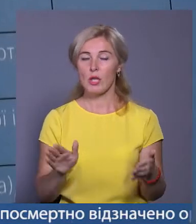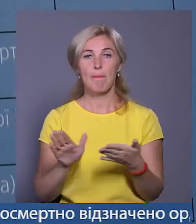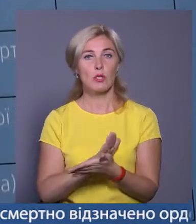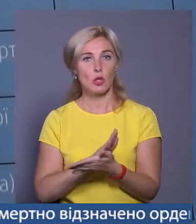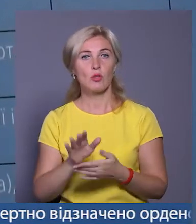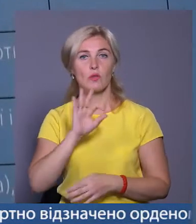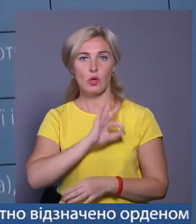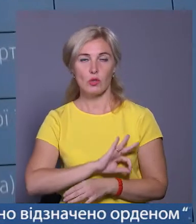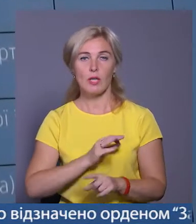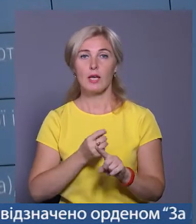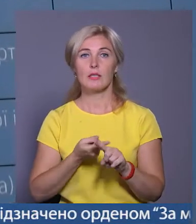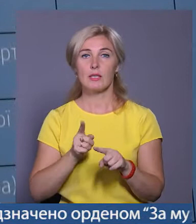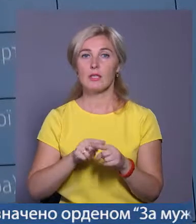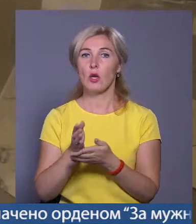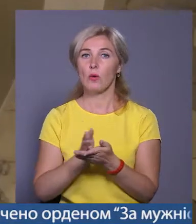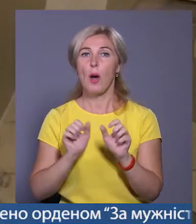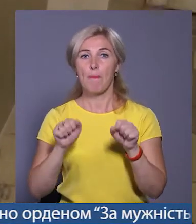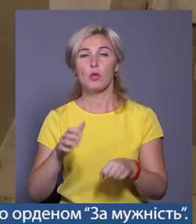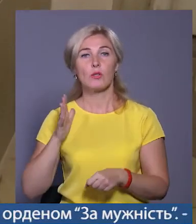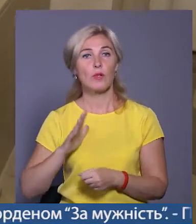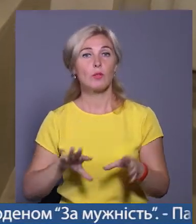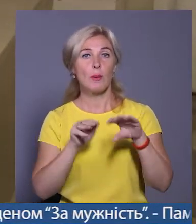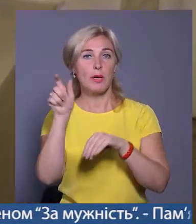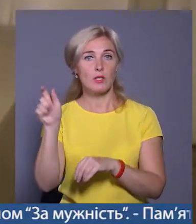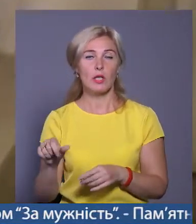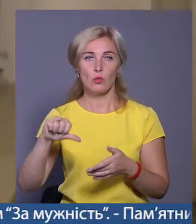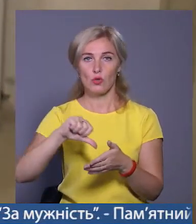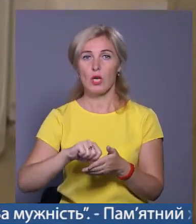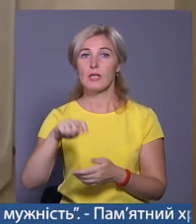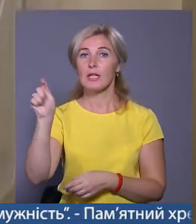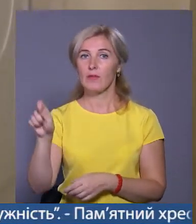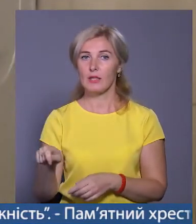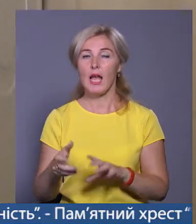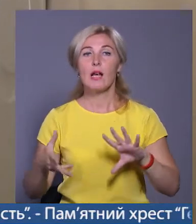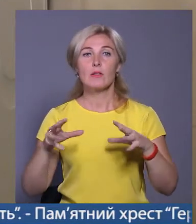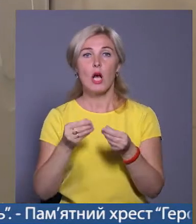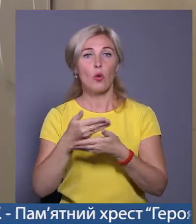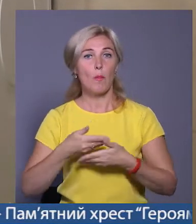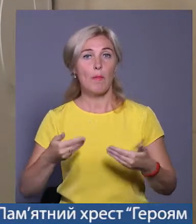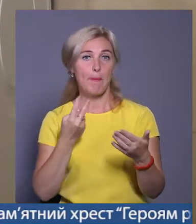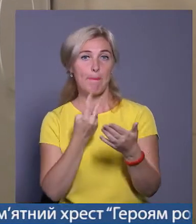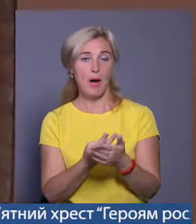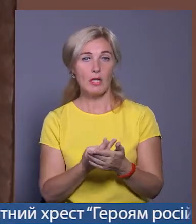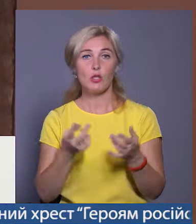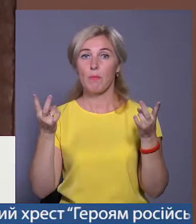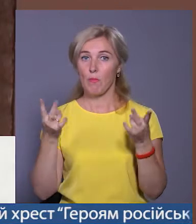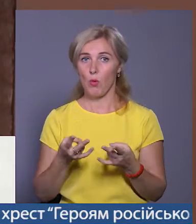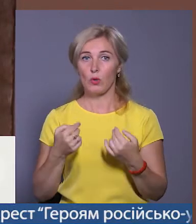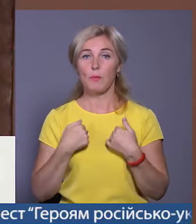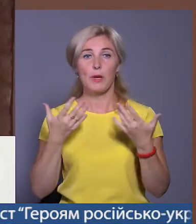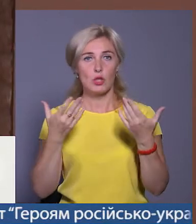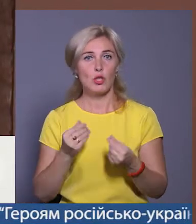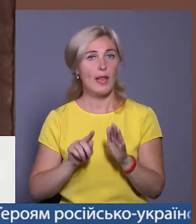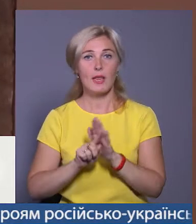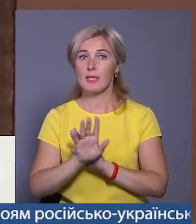Безкоштовно скористатись послугою зможуть вимушені переселенці та учасники війни. Загалом ми вже бачимо попит, тому що ми ще не